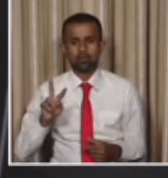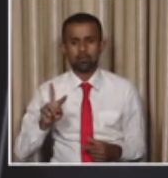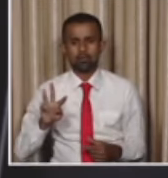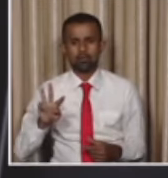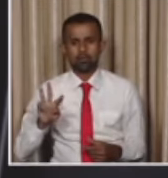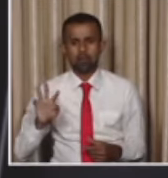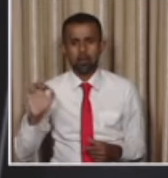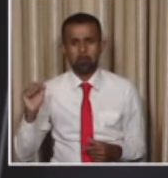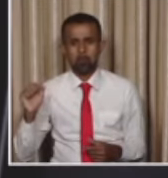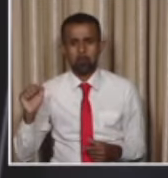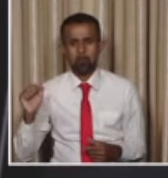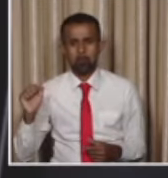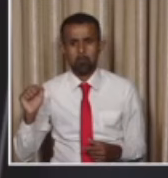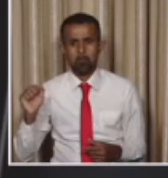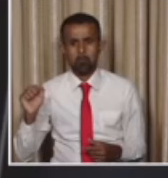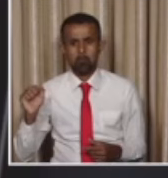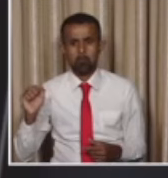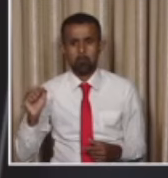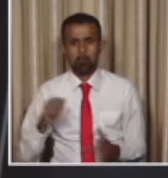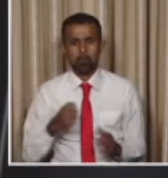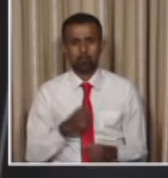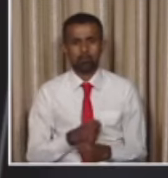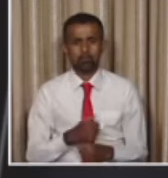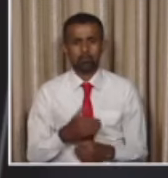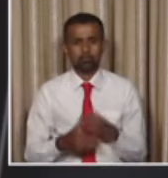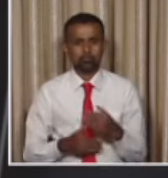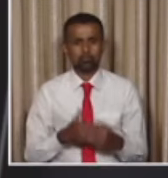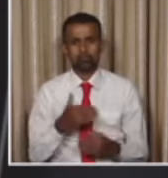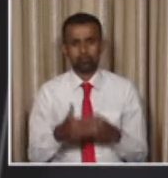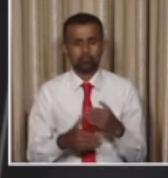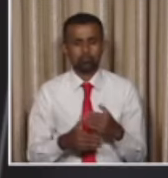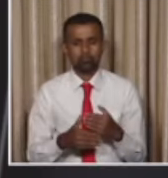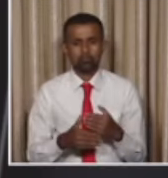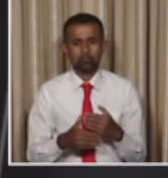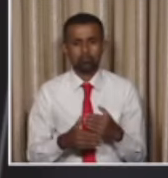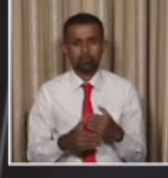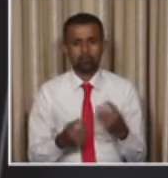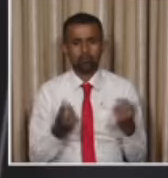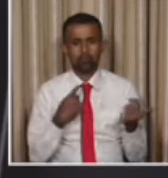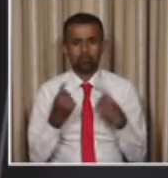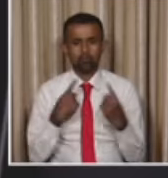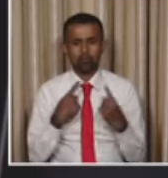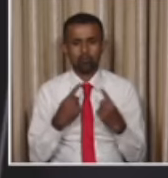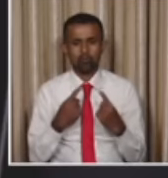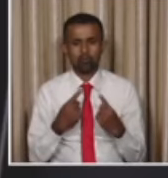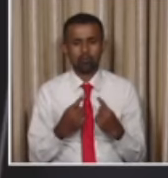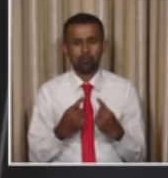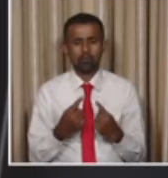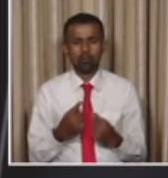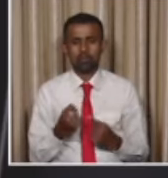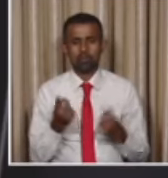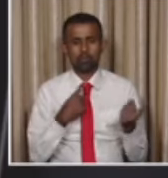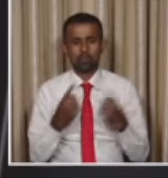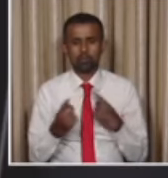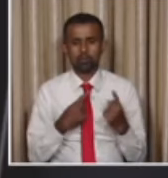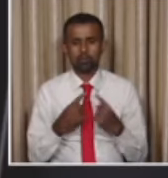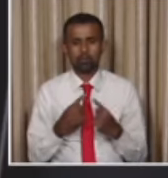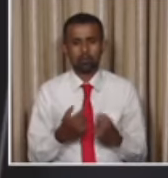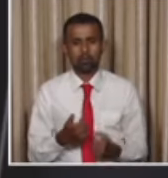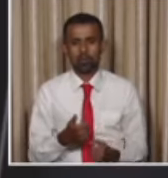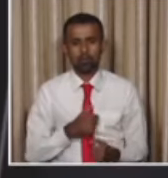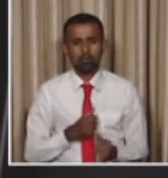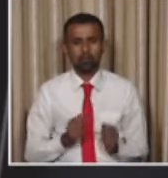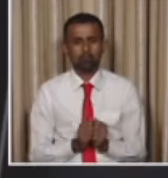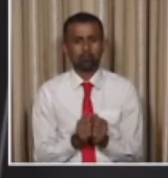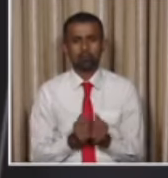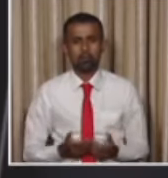50 අතර වෙනකන් මේකේ ආණ්ඩු ගියාට මේ එක එක ඒවා කිය කී හිටියට එහෙම කිය කී එක එක අයට උනේම කරන්න